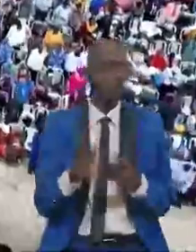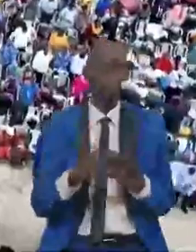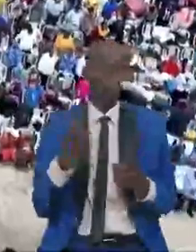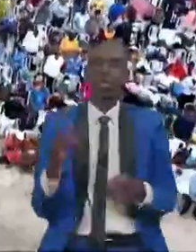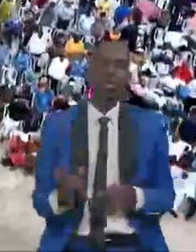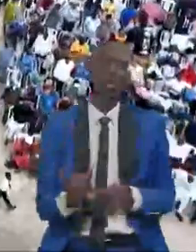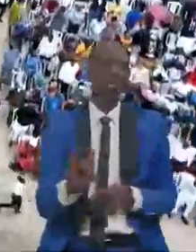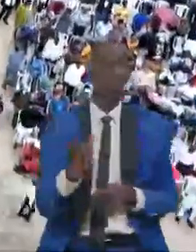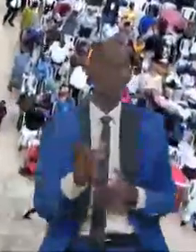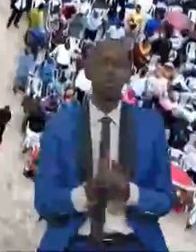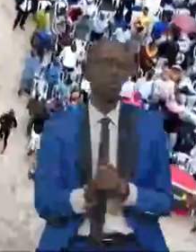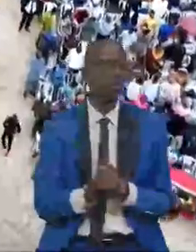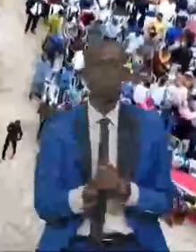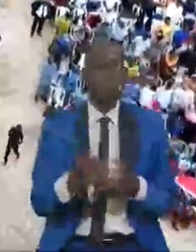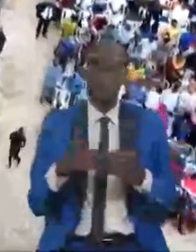perdu à l'éternité,